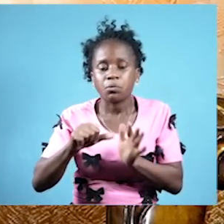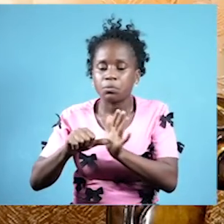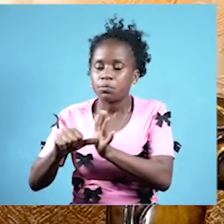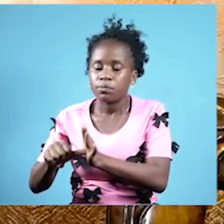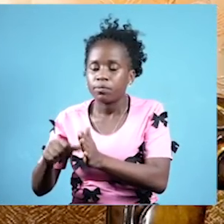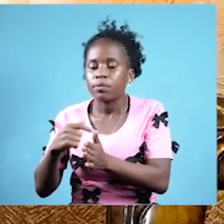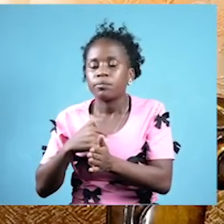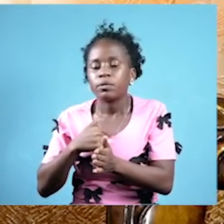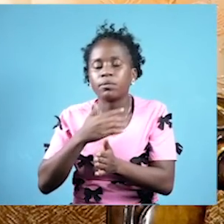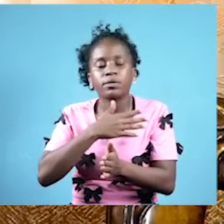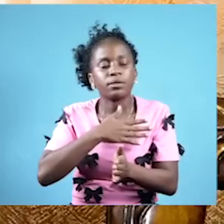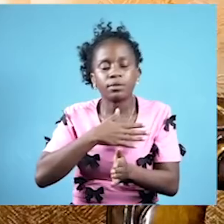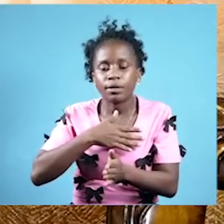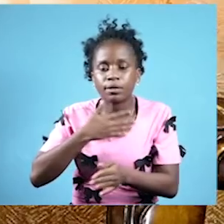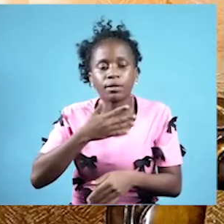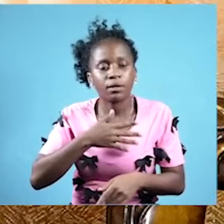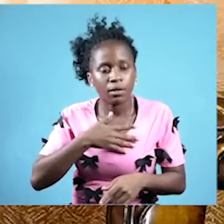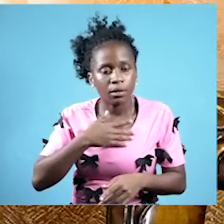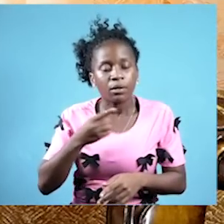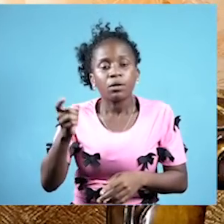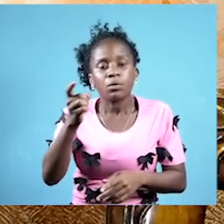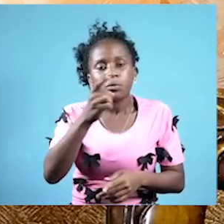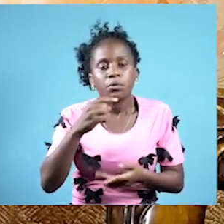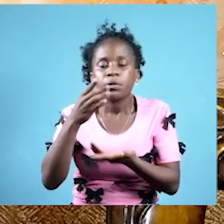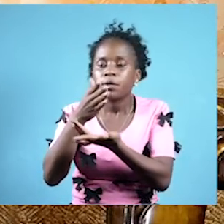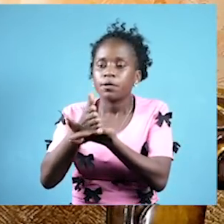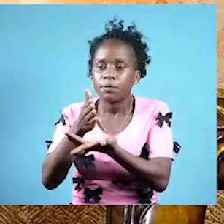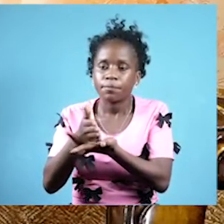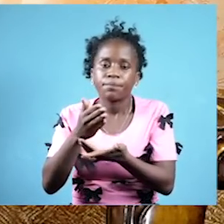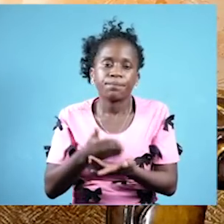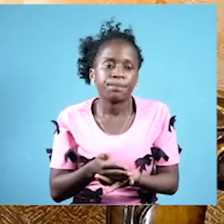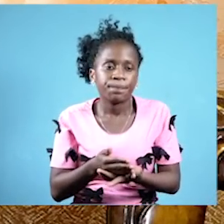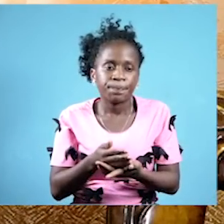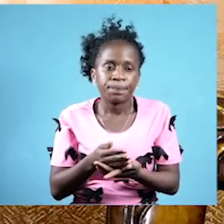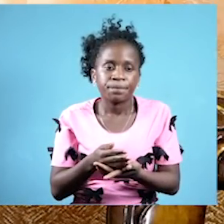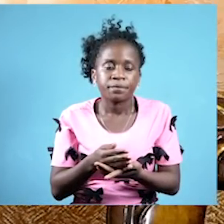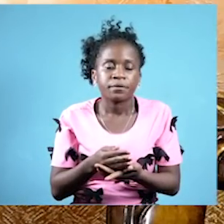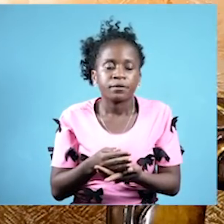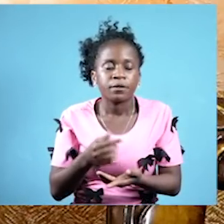Kwamba sitaki kodi ya dhulma. Nataka